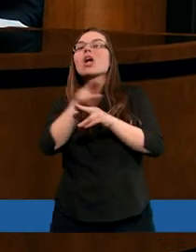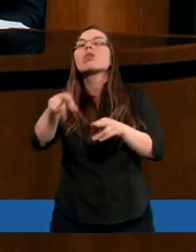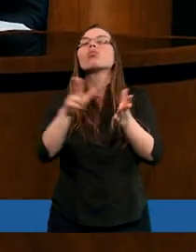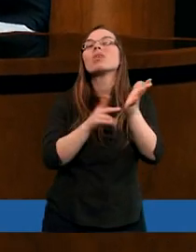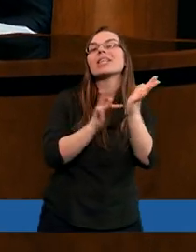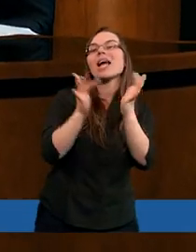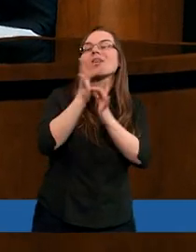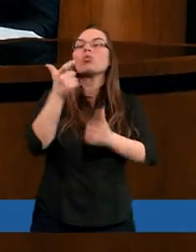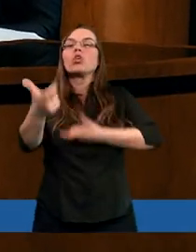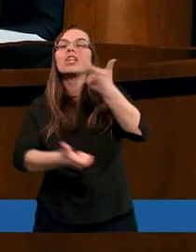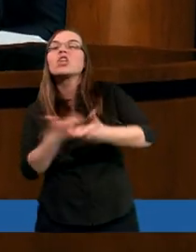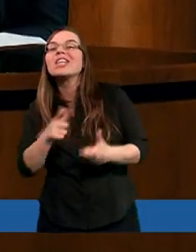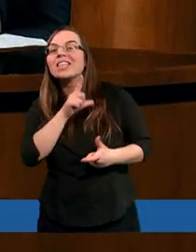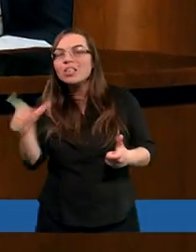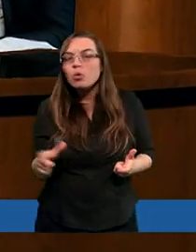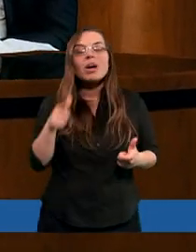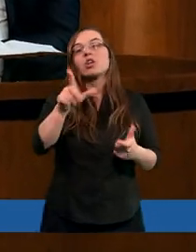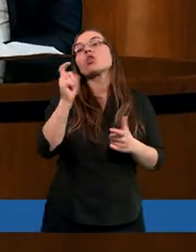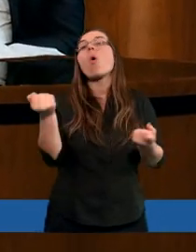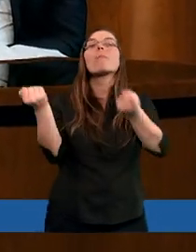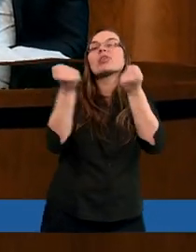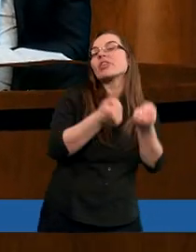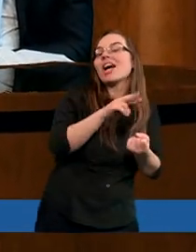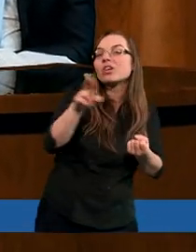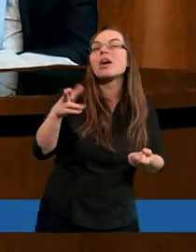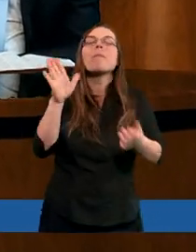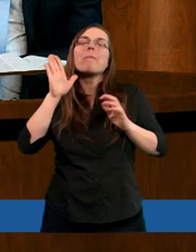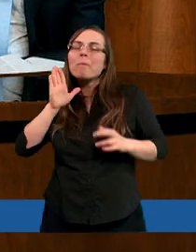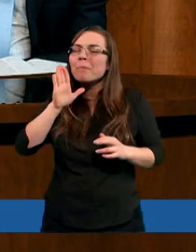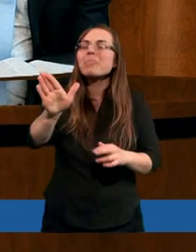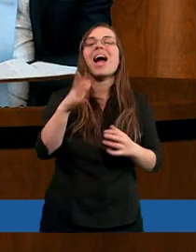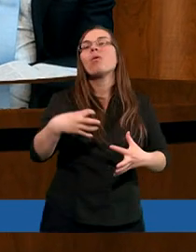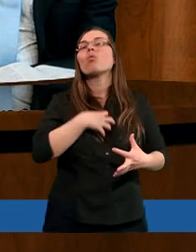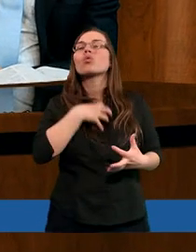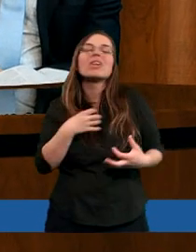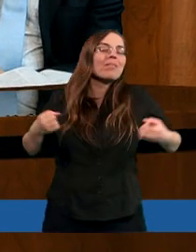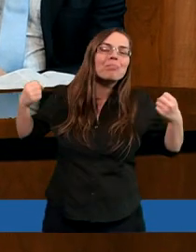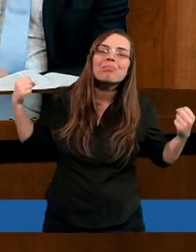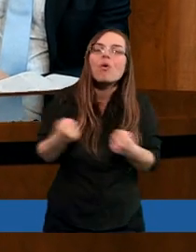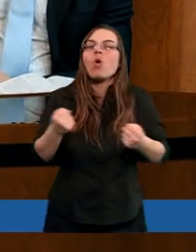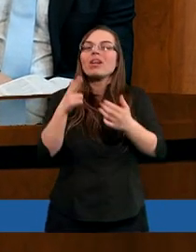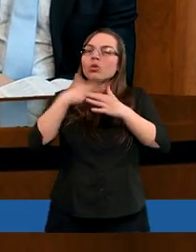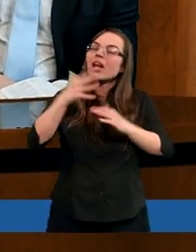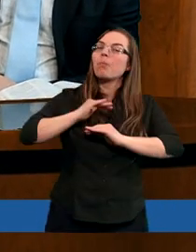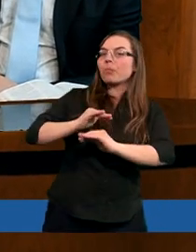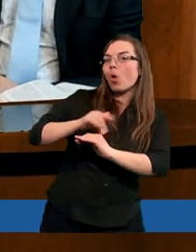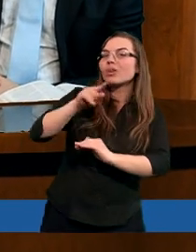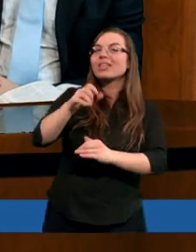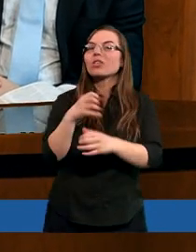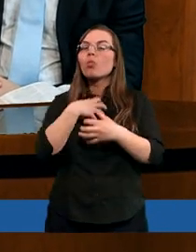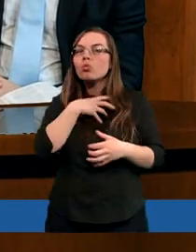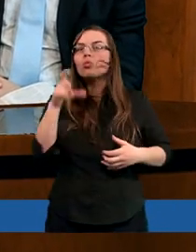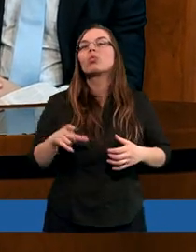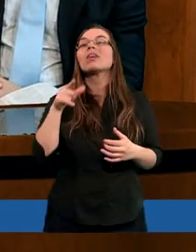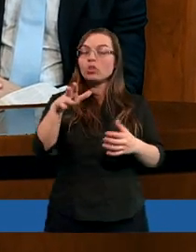czynił. Niezależnie od tego błędnego rozumienia, co to przyniesie, ale naprawdę miał uczucia, których chciał bronić. Zaraz do tego bronienia nawet